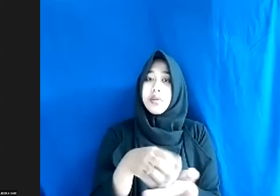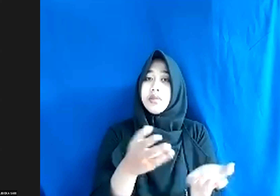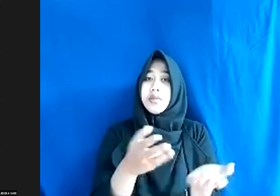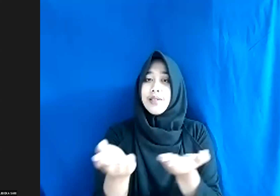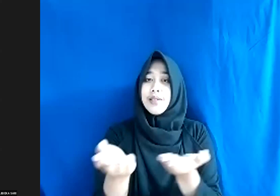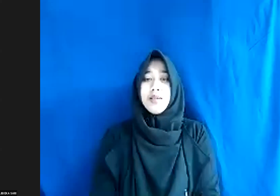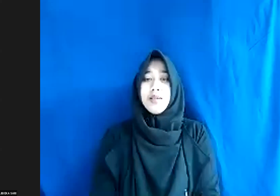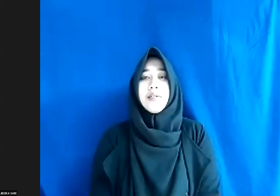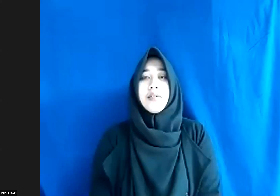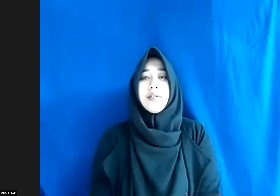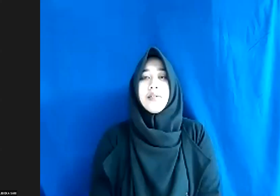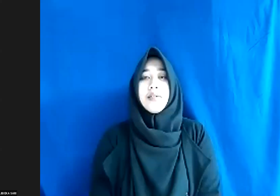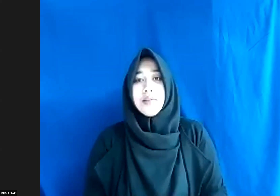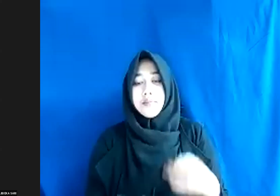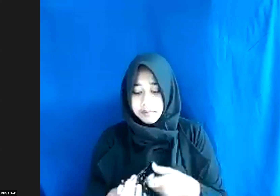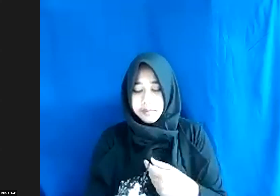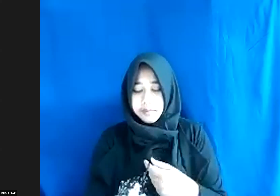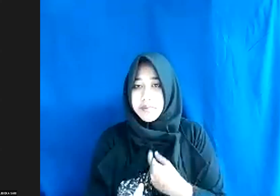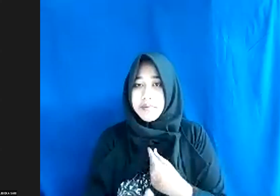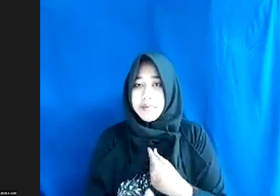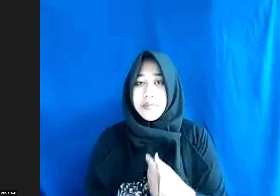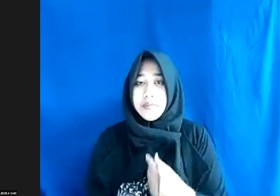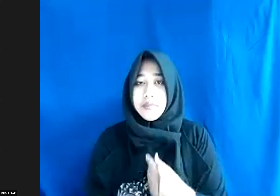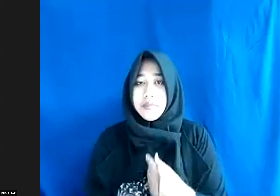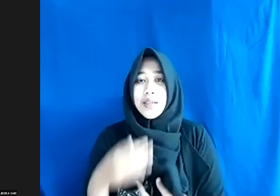Sekali lagi terima kasih. Mudah-mudahan sesi